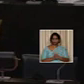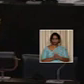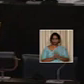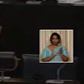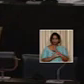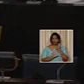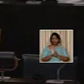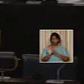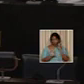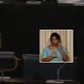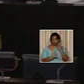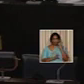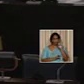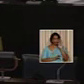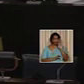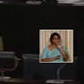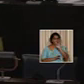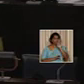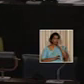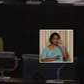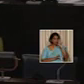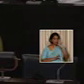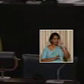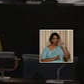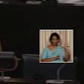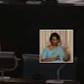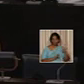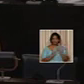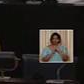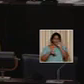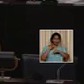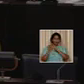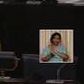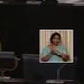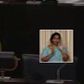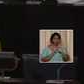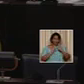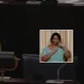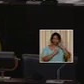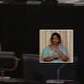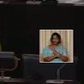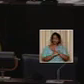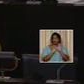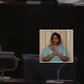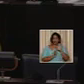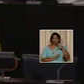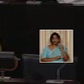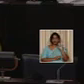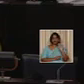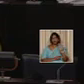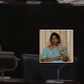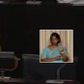පසුගිය වසර තුන 2020-21-22 තුලදී සේවය හැරගිය සහ ඉල්ලා සීම නිසා විශ්වවිද්‍යාල ආචාර්ය සංඛ්‍යාව 462ක්